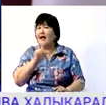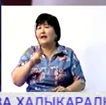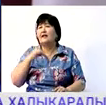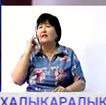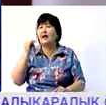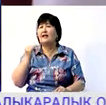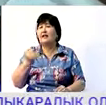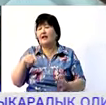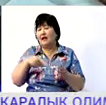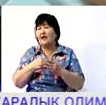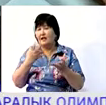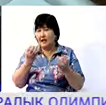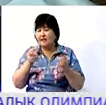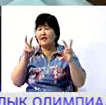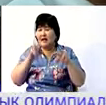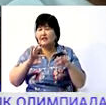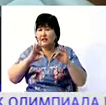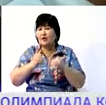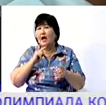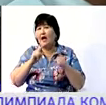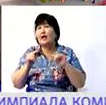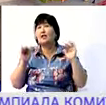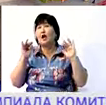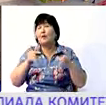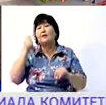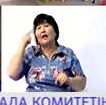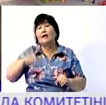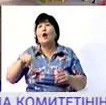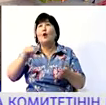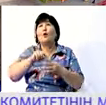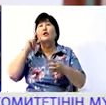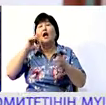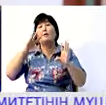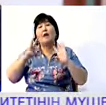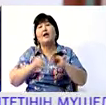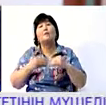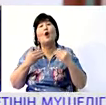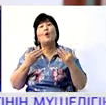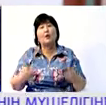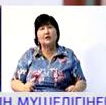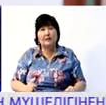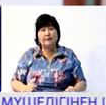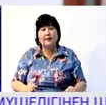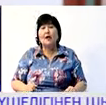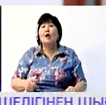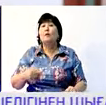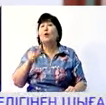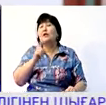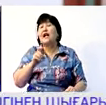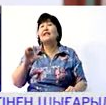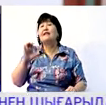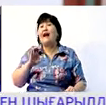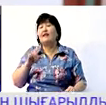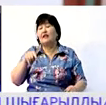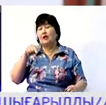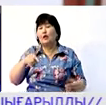де жеті зерттеуді, зерделеуді қажет етеді. Конференцияда бас қосқан ғалымдардың ортақ пайымы осы. Біз Хусамадин Ас-Сығанақиді